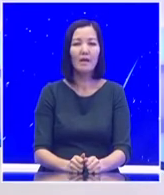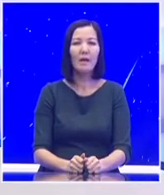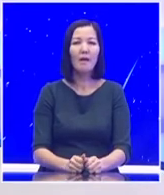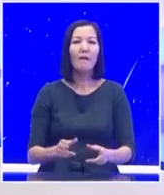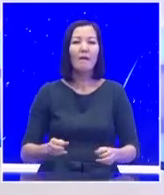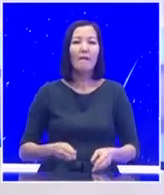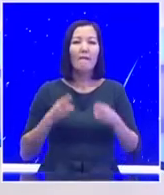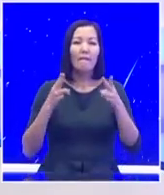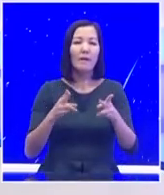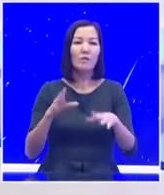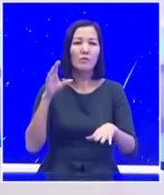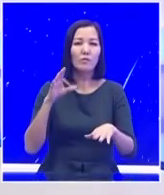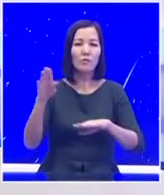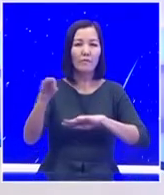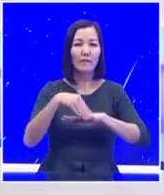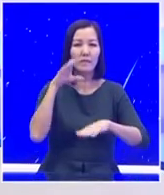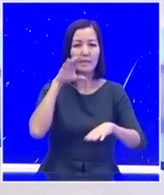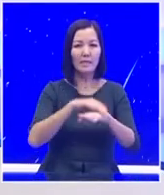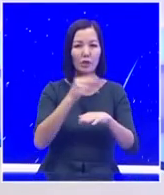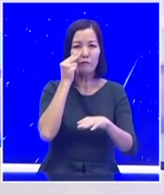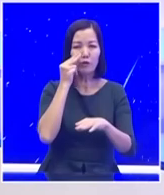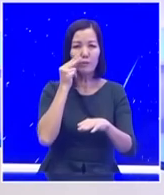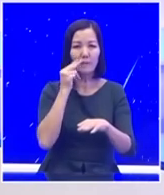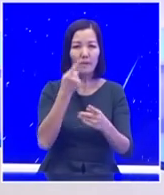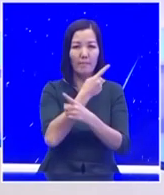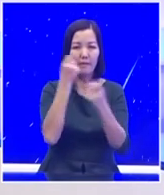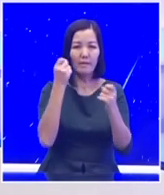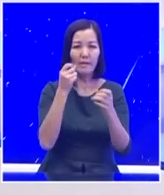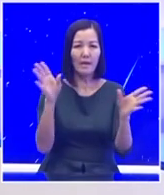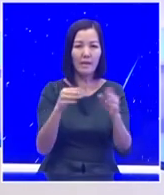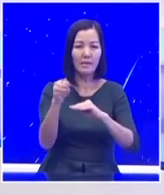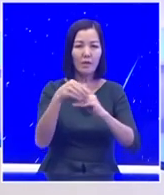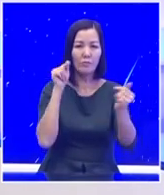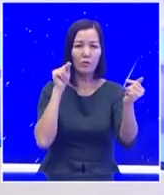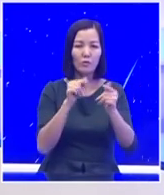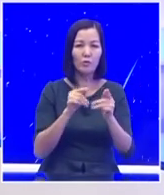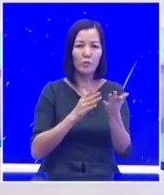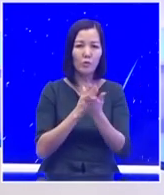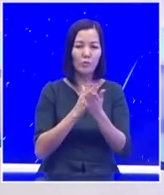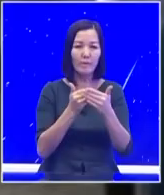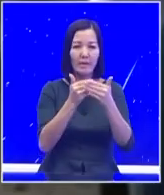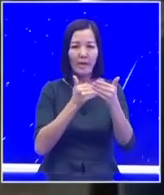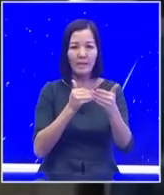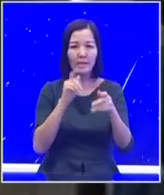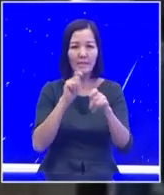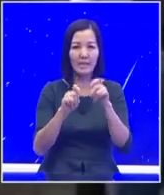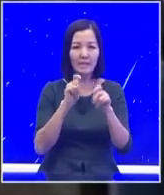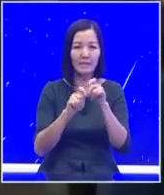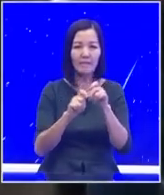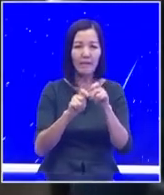Вооруженный опер-взяточник задержан в Шымкенте. По информации антикоррупционной службы, ранее проводилось следствие в